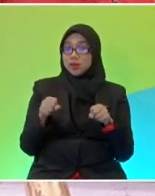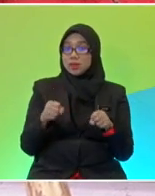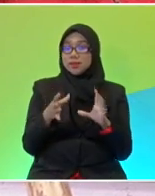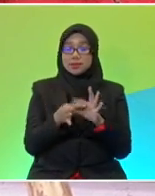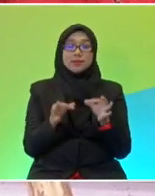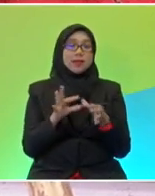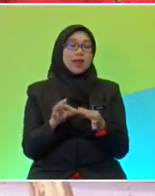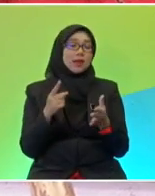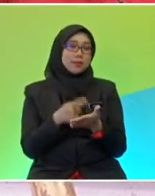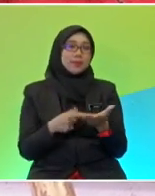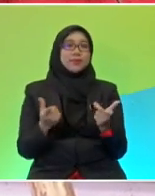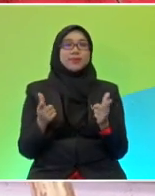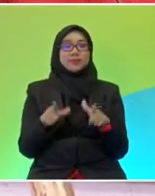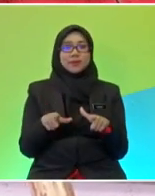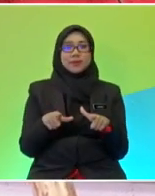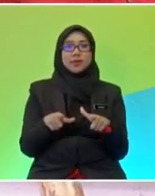dengan